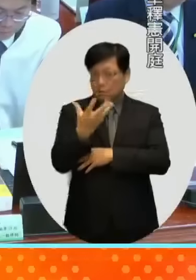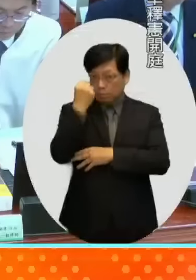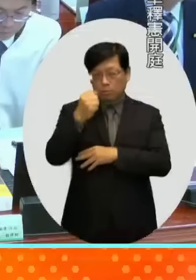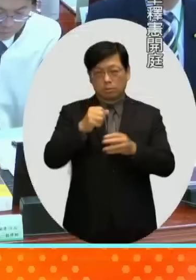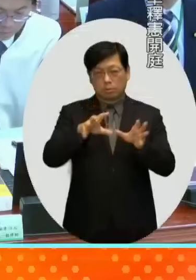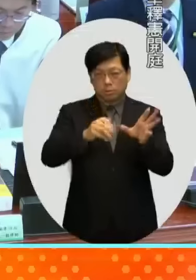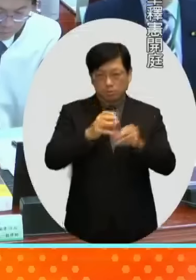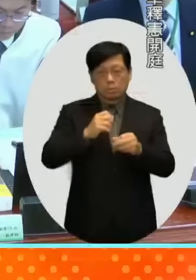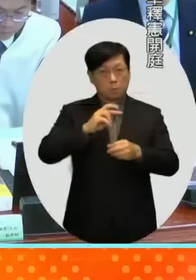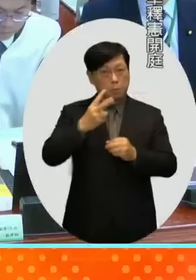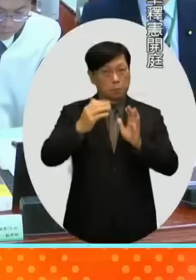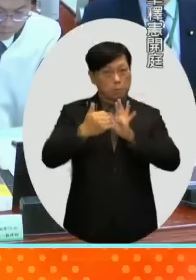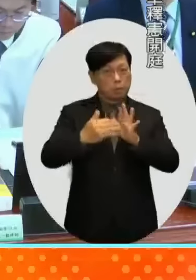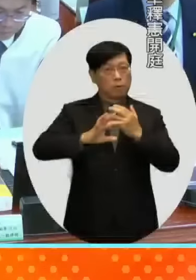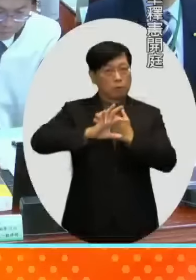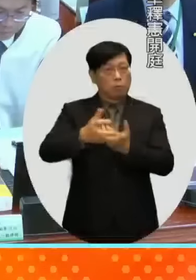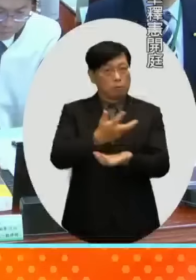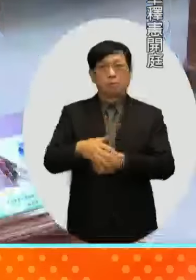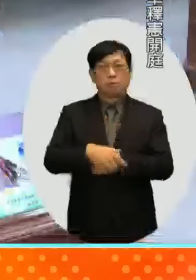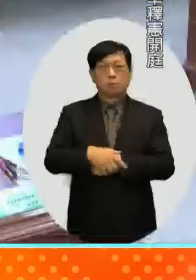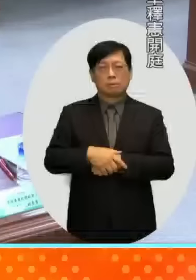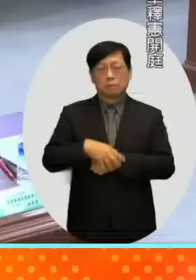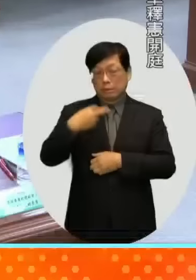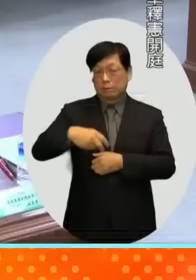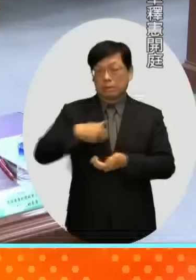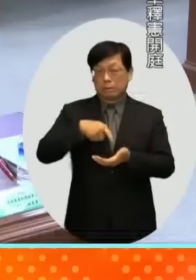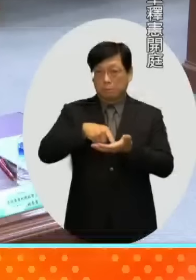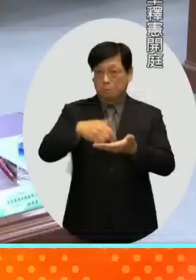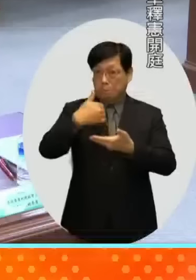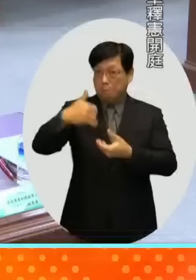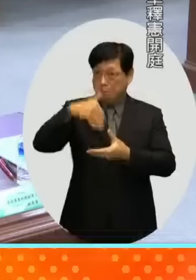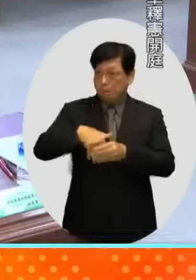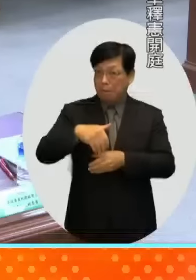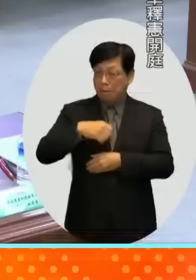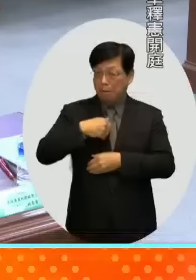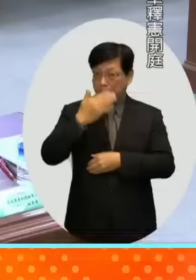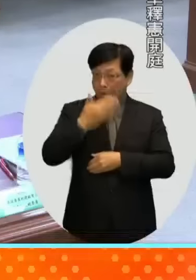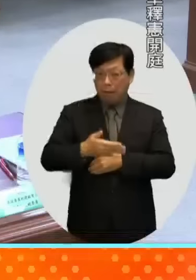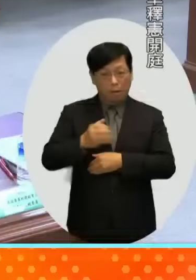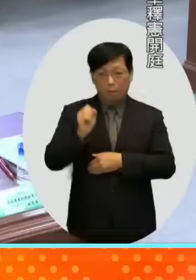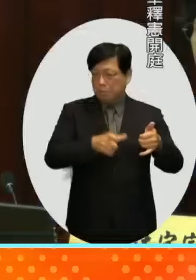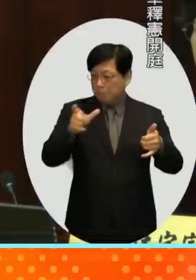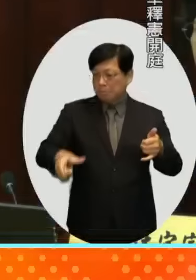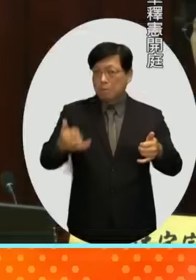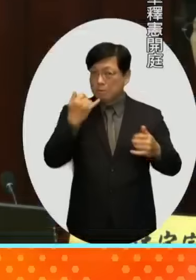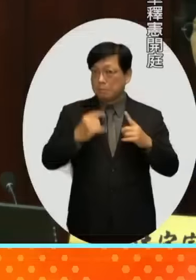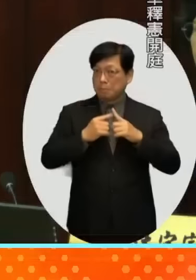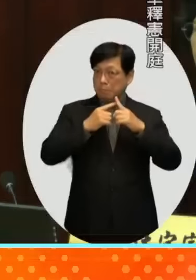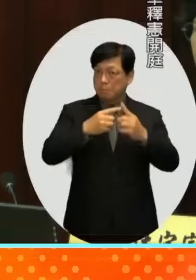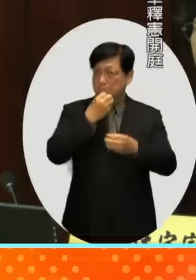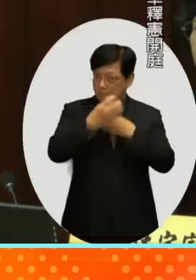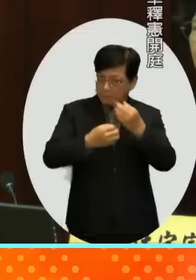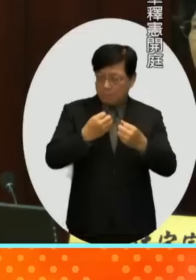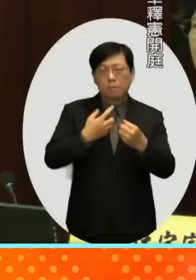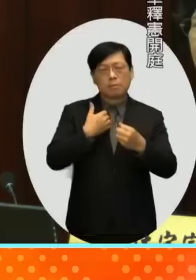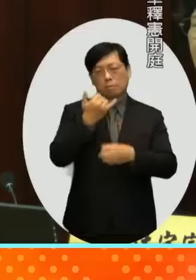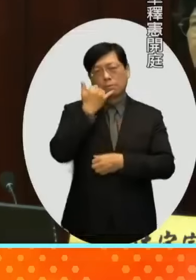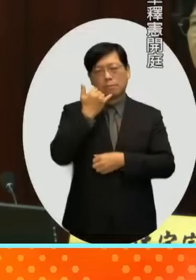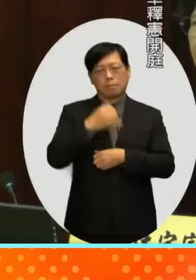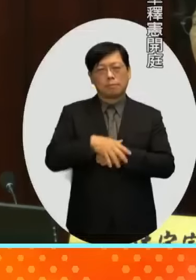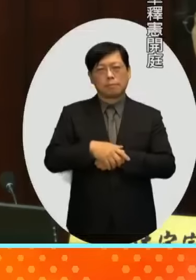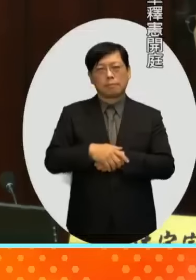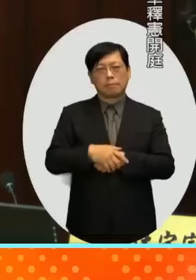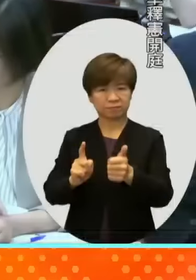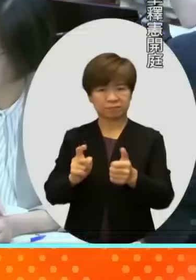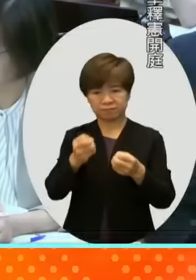你如果没有下定决心你要突破其中的一个防线的话，我请问各位，这有什么好抗争的？就你在立法院